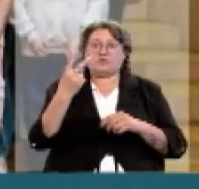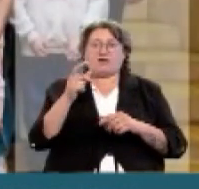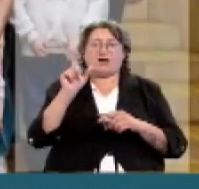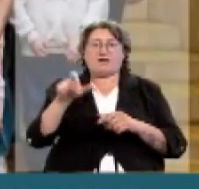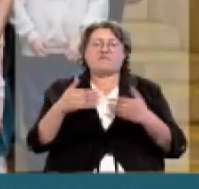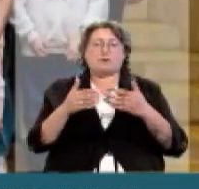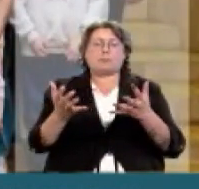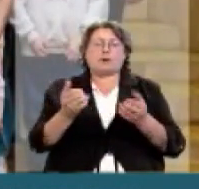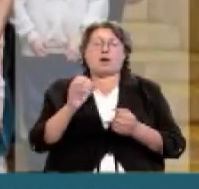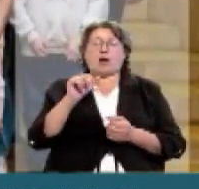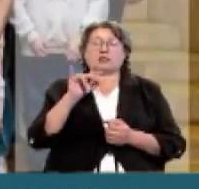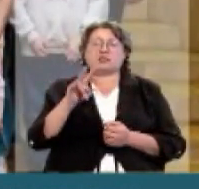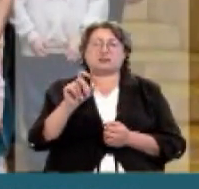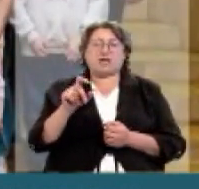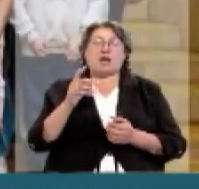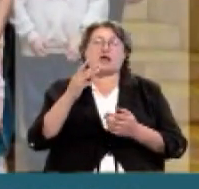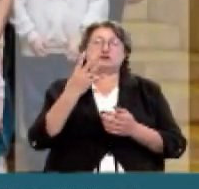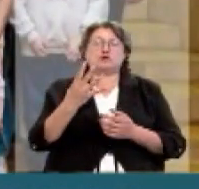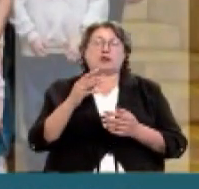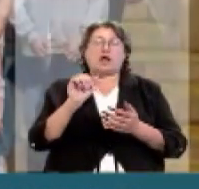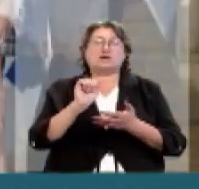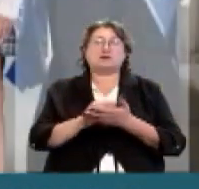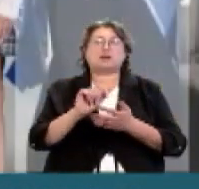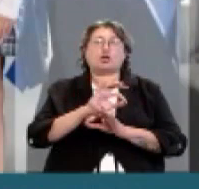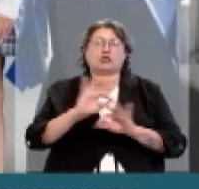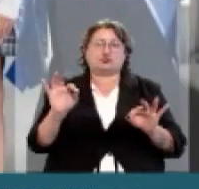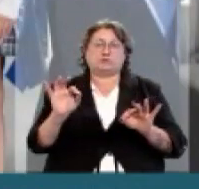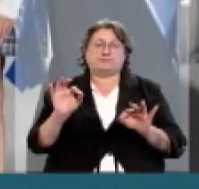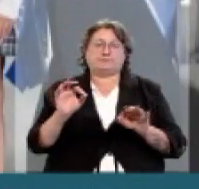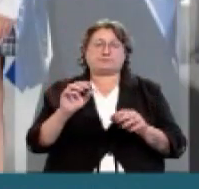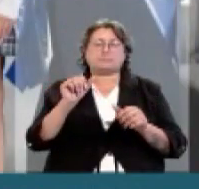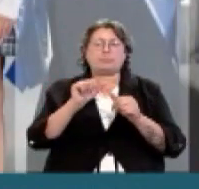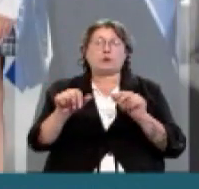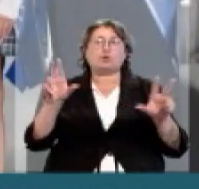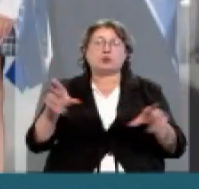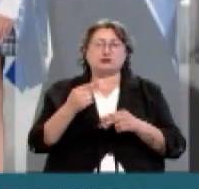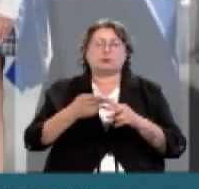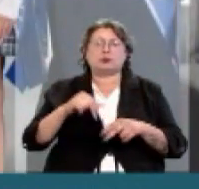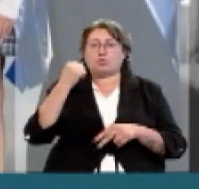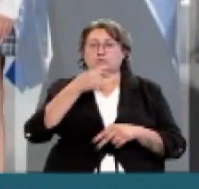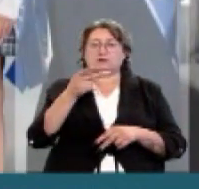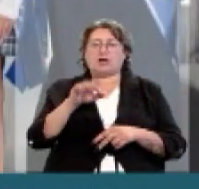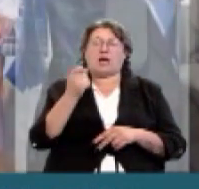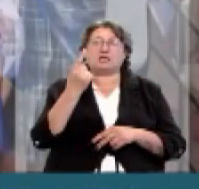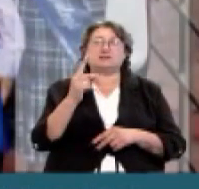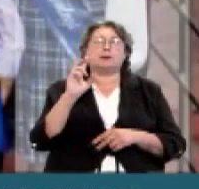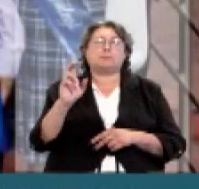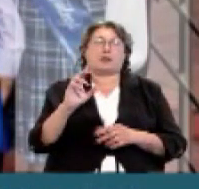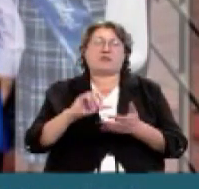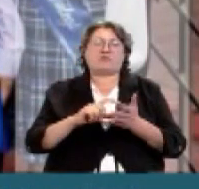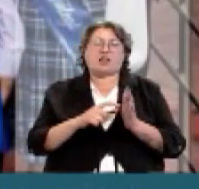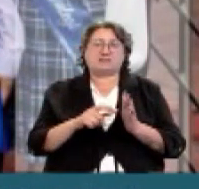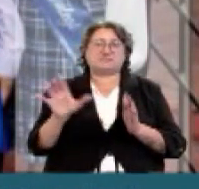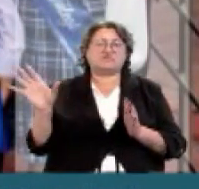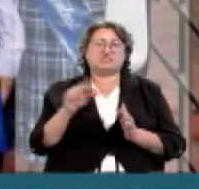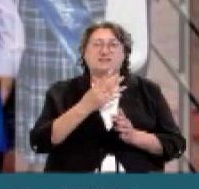Әсіресе 11-ші б сынып үшін биылғы жыл сәтті болды. 24 оқушының барлығы 100% мемлекеттік грант ұтып алды. Тіпті біреуіне Испания